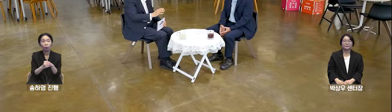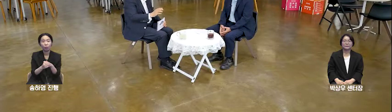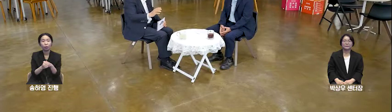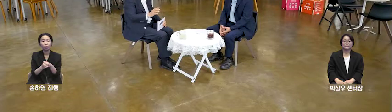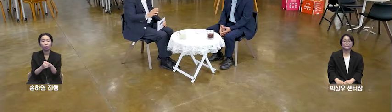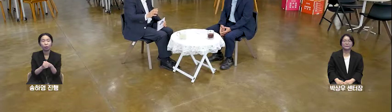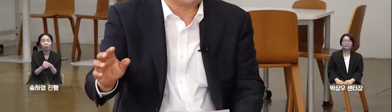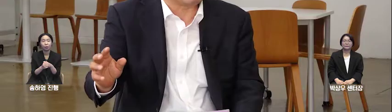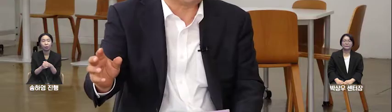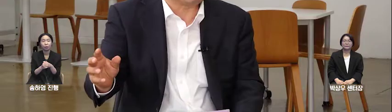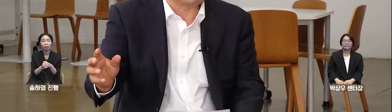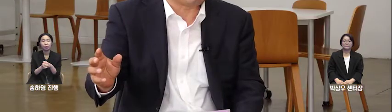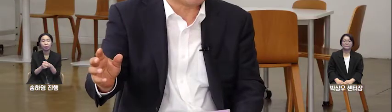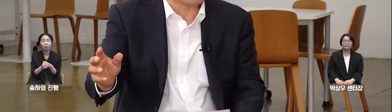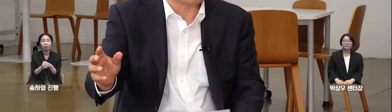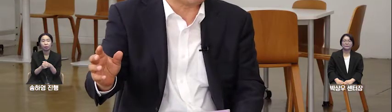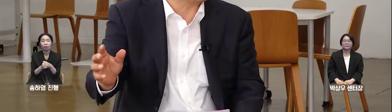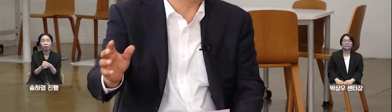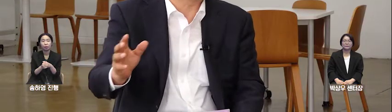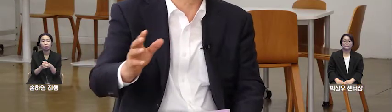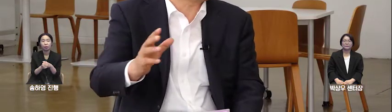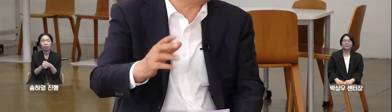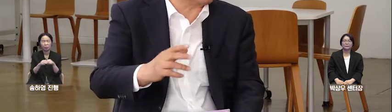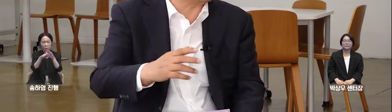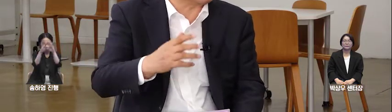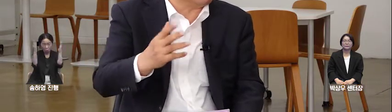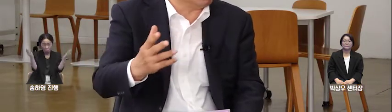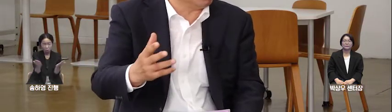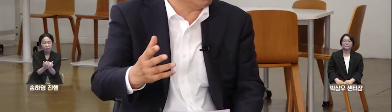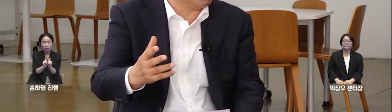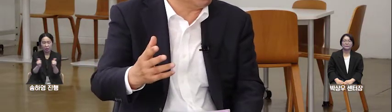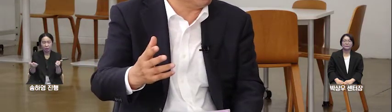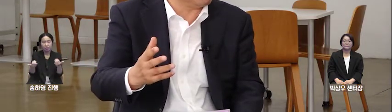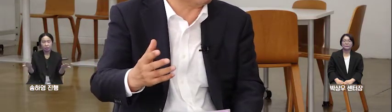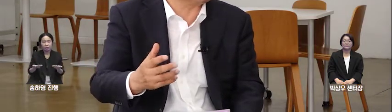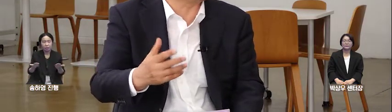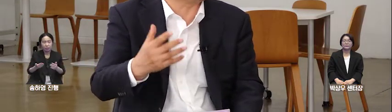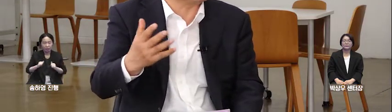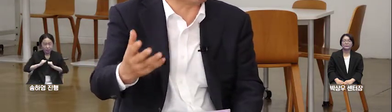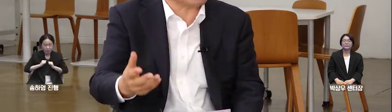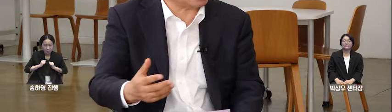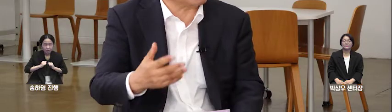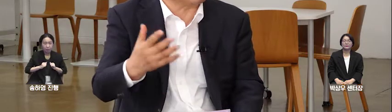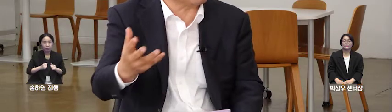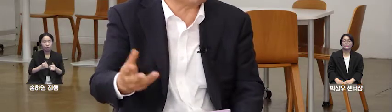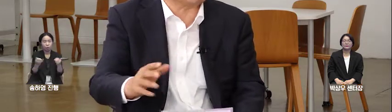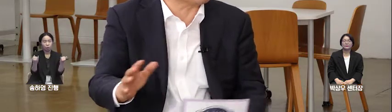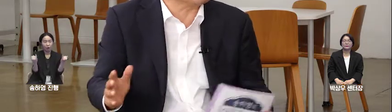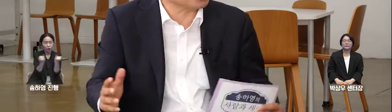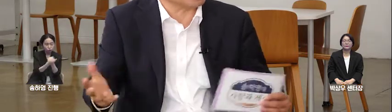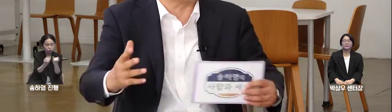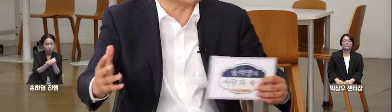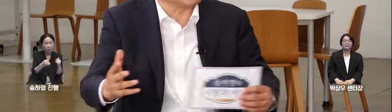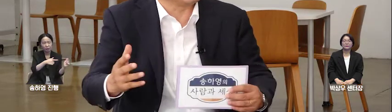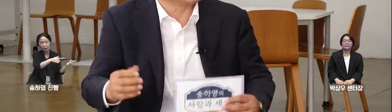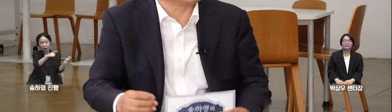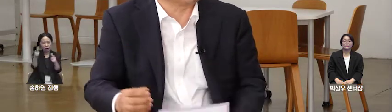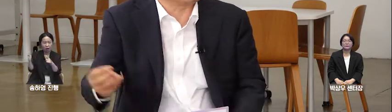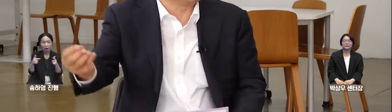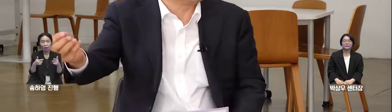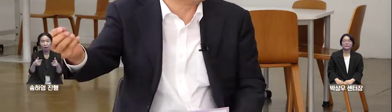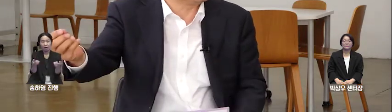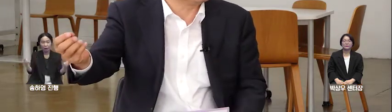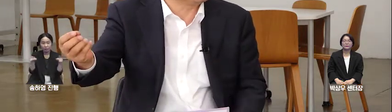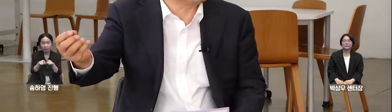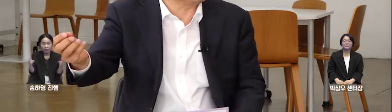있더라고요. 그러니까 거기는 모든 사람들이 일을 해요. 주부도 일하고 다 전업주부 다 일을 해.